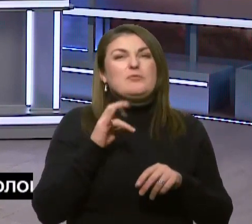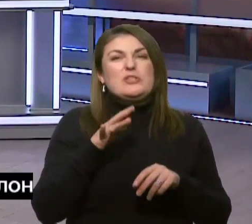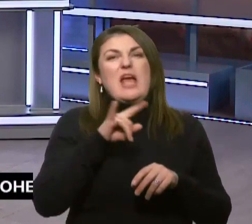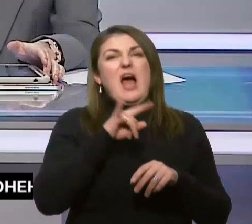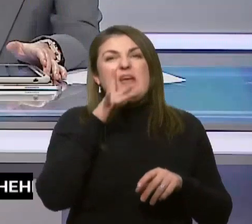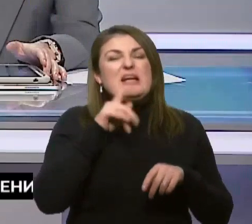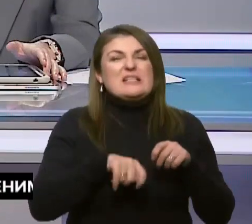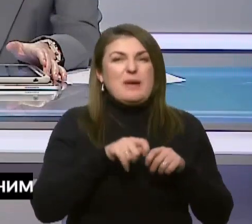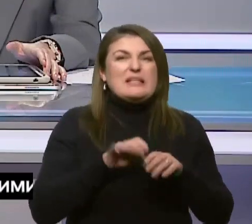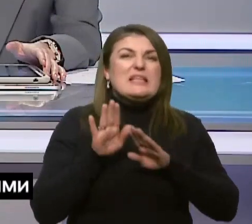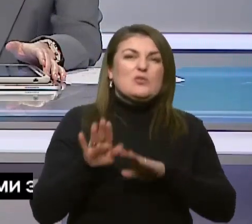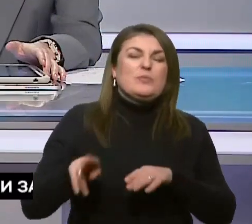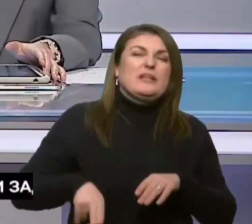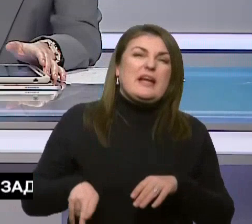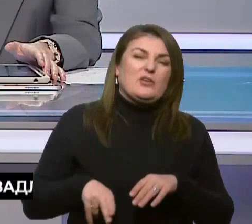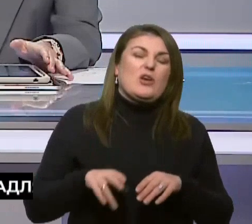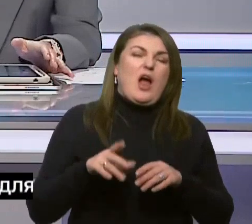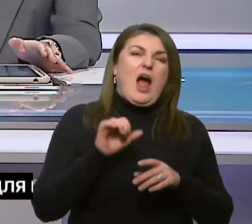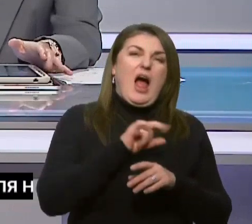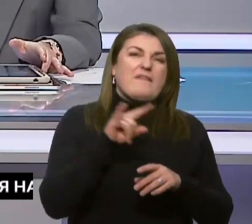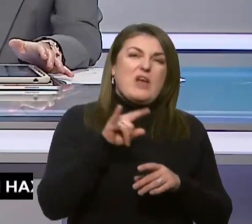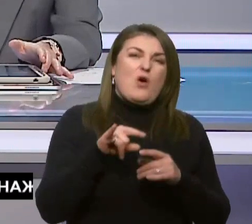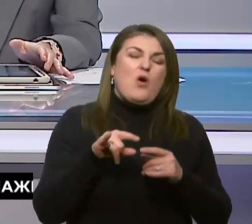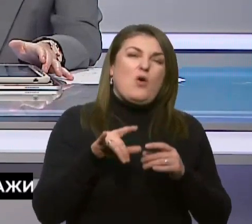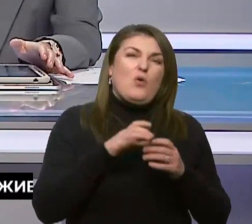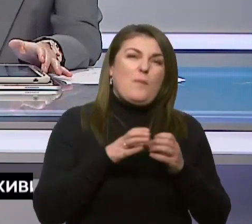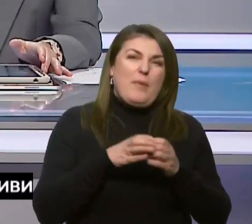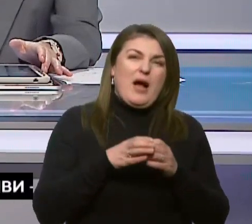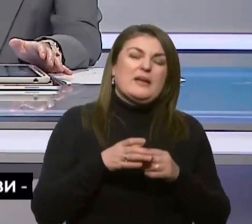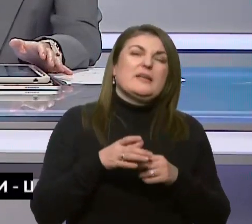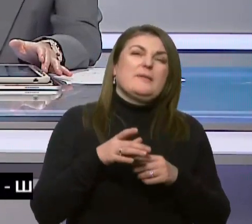авіаексперт і заступник директора компанії з виробництва засобів радіоелектронної боротьби, був з нами на зв'язку.